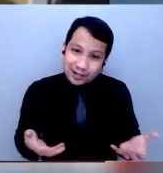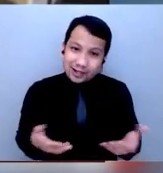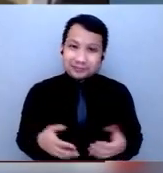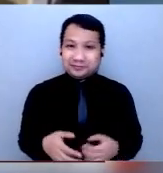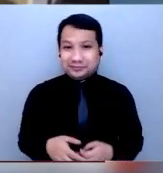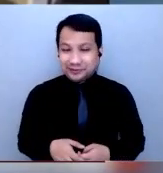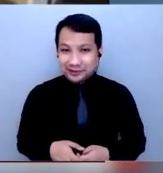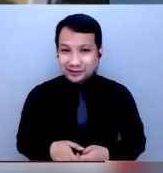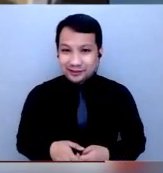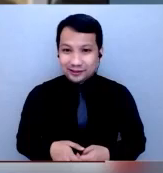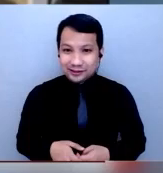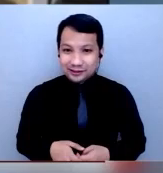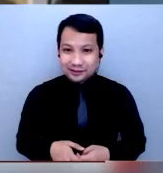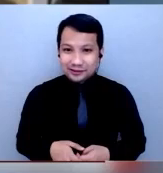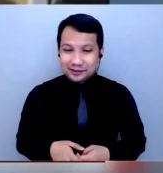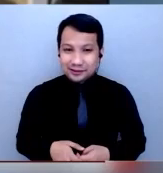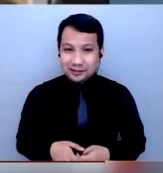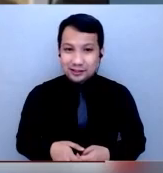meron nga